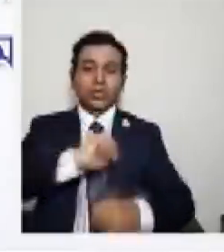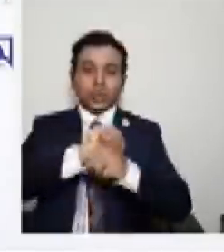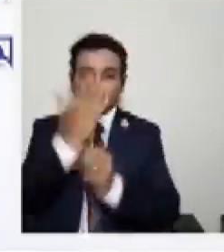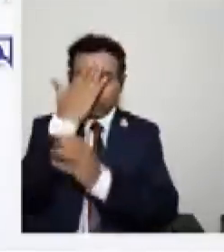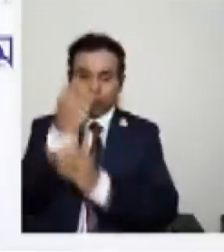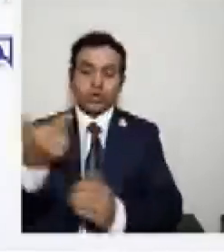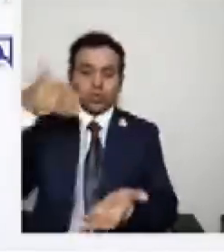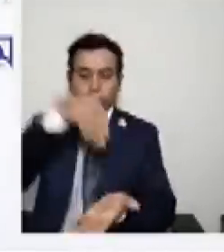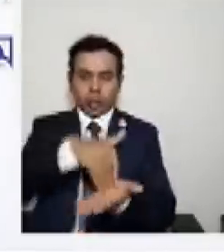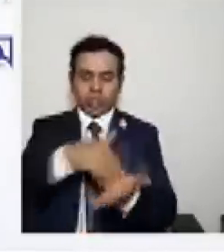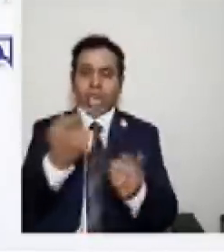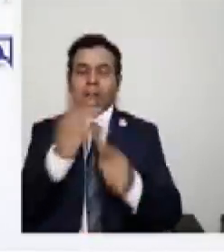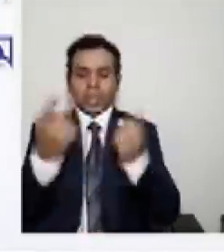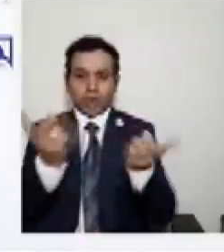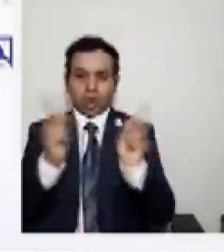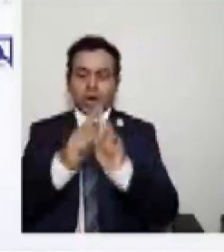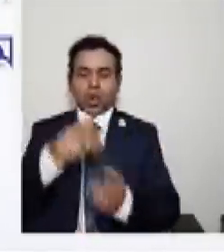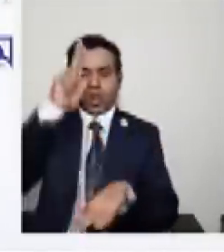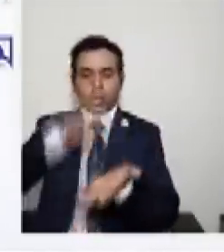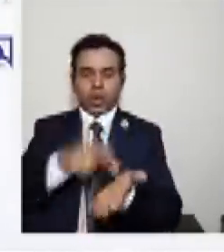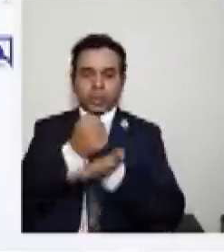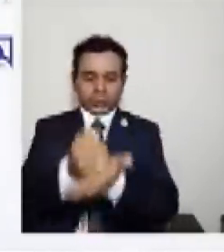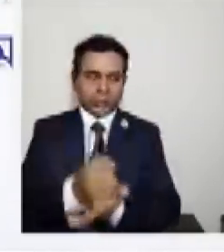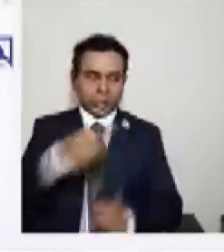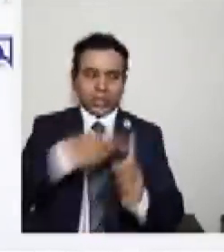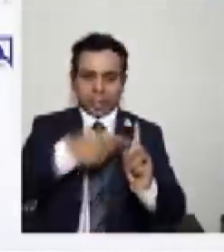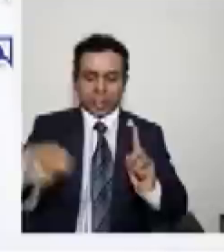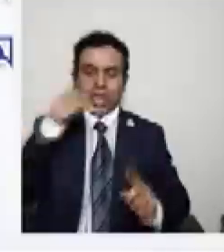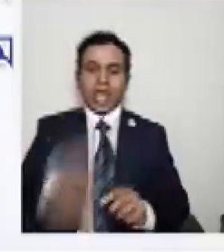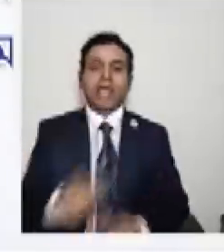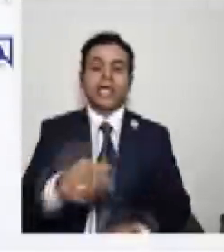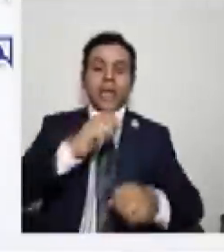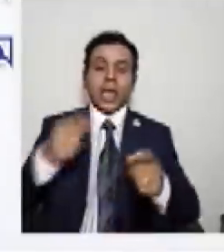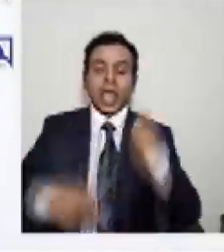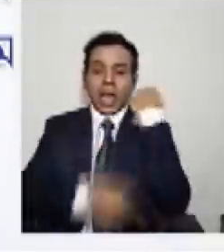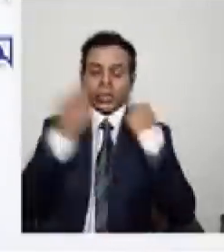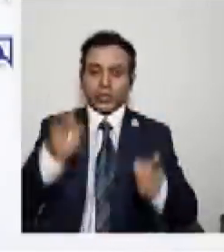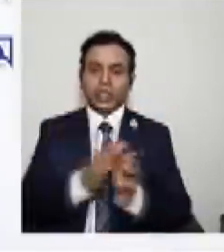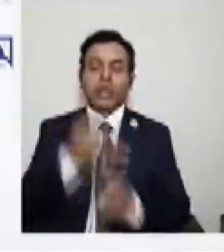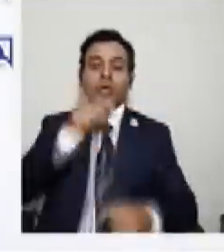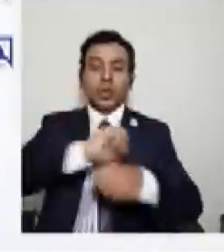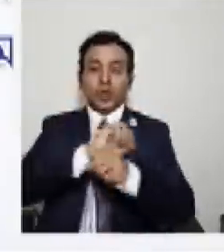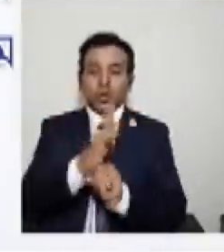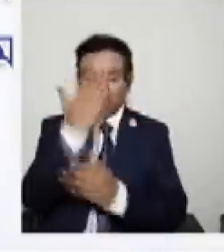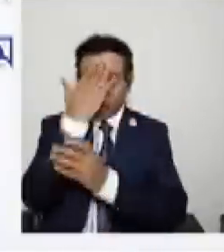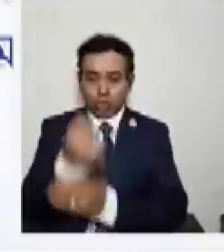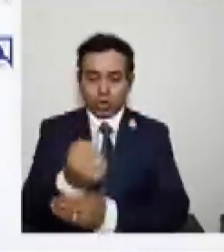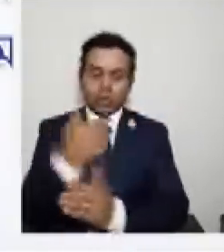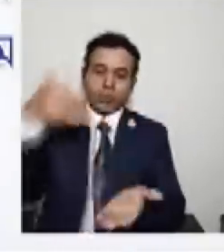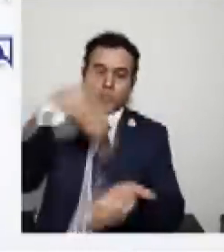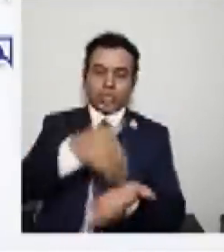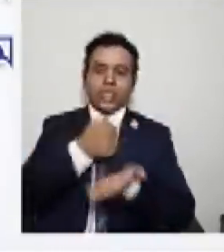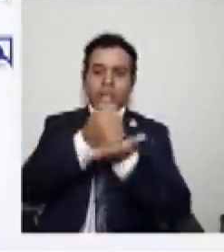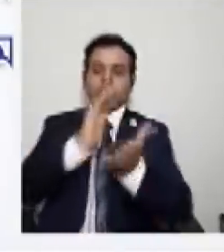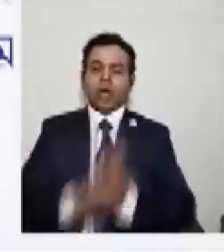শেখ হাসিনা বার্ন এবং প্লাস্টিক ইনস্টিটিউট হাসপাতালটি করোনা আক্রান্ত রোগীদের ভর্তির জন্য ব্যবস্থা নেওয়া হয়েছে এবং এখন থেকে এই